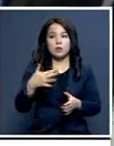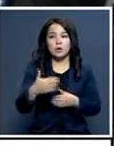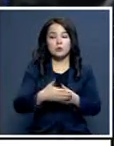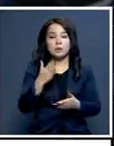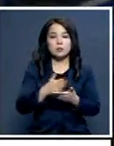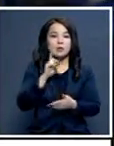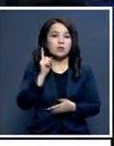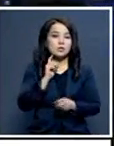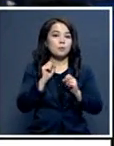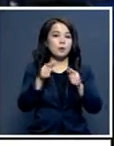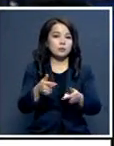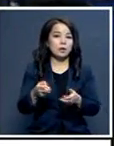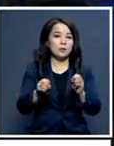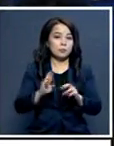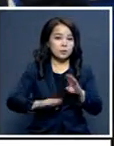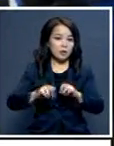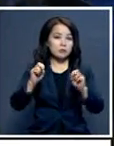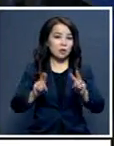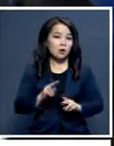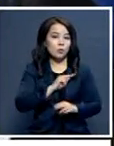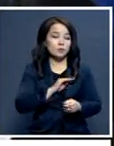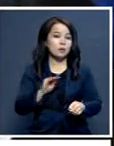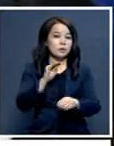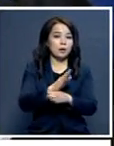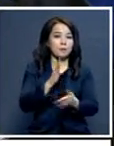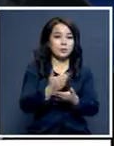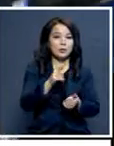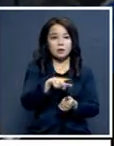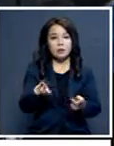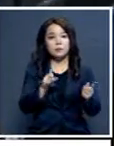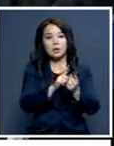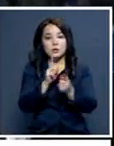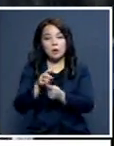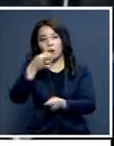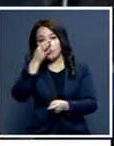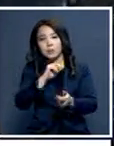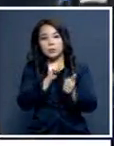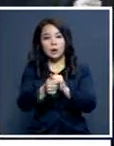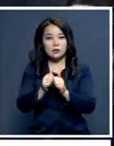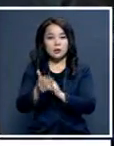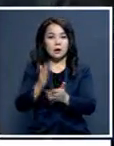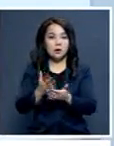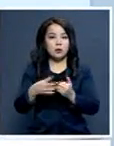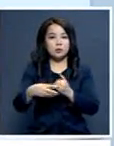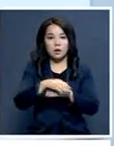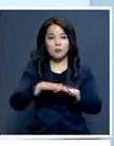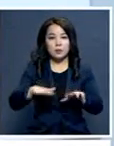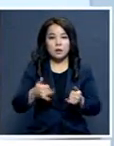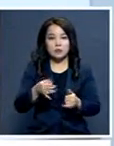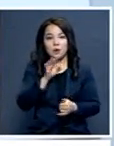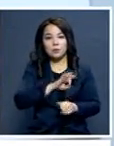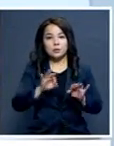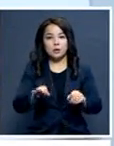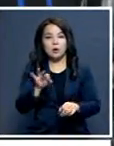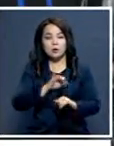жас маман қосылған. Жаңа орталықта жастар аға буын өкілдерімен кездесіп, тәжірибе алмасады. Осы жерде өндірістің тиімділігін арттыруға